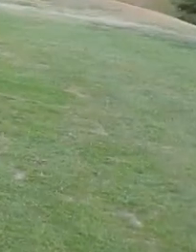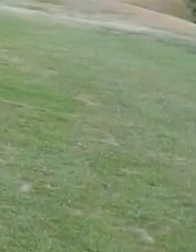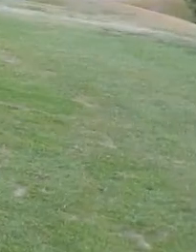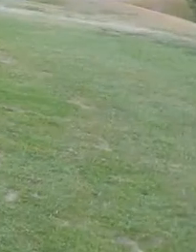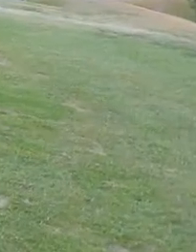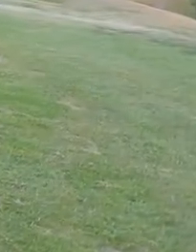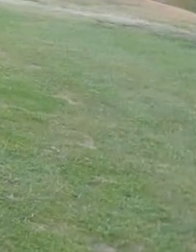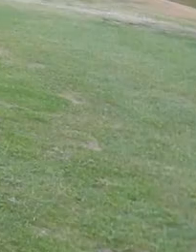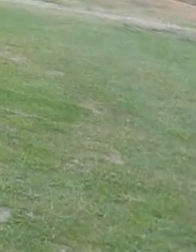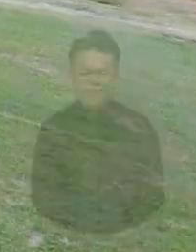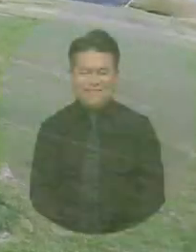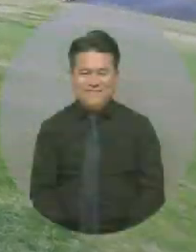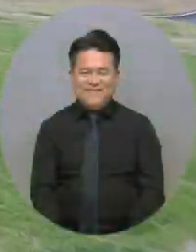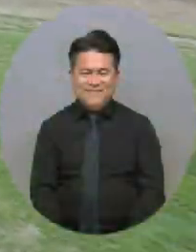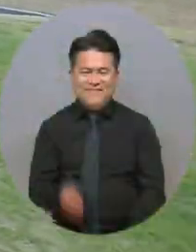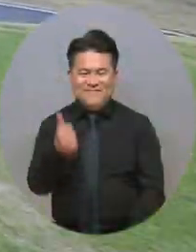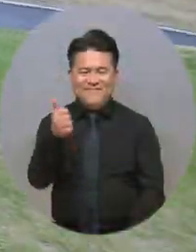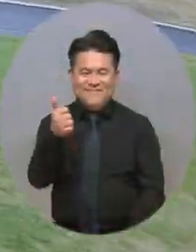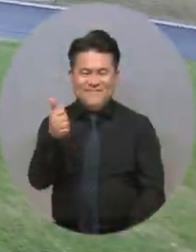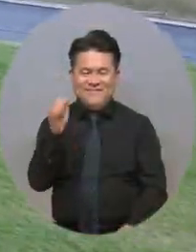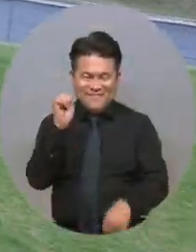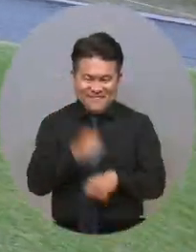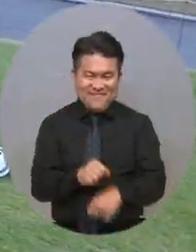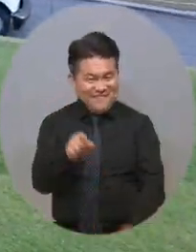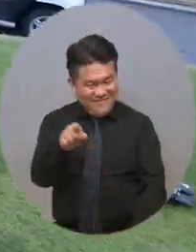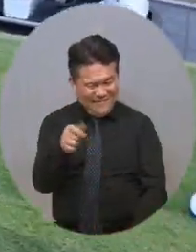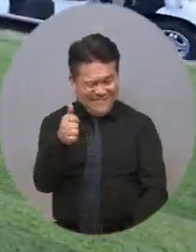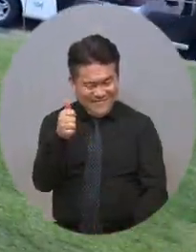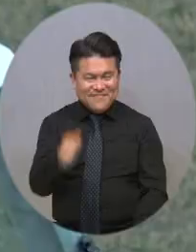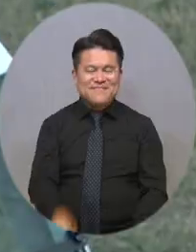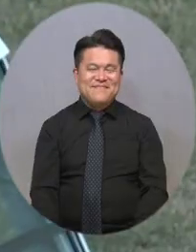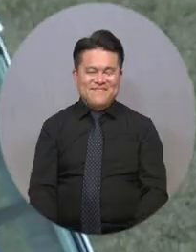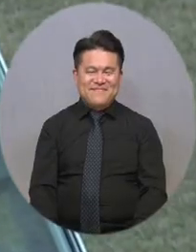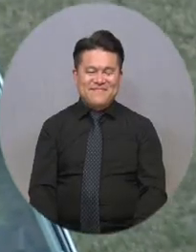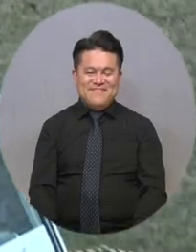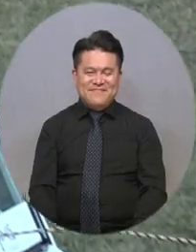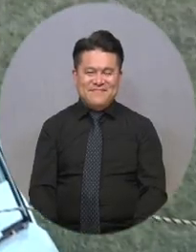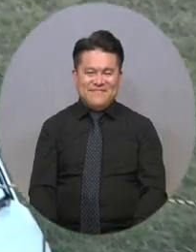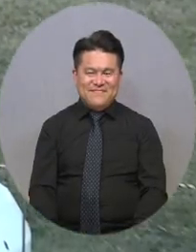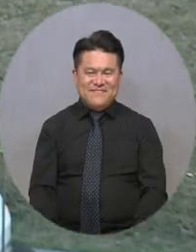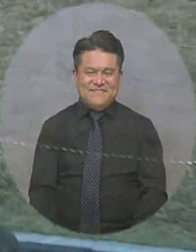네, 감사합니다. 나이샷. 야, 나이샷. 감사합니다.